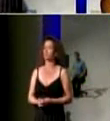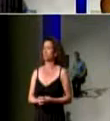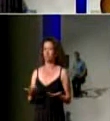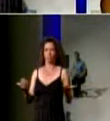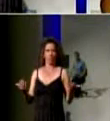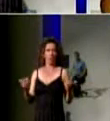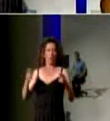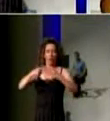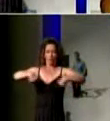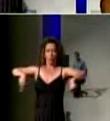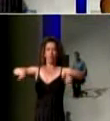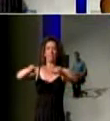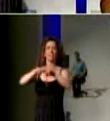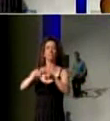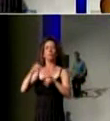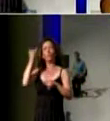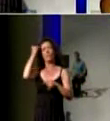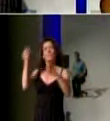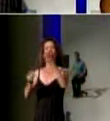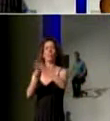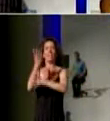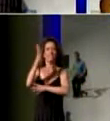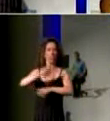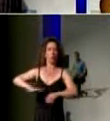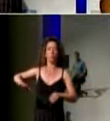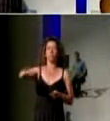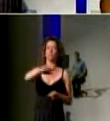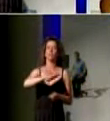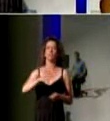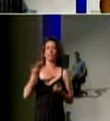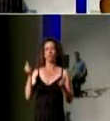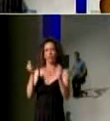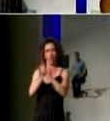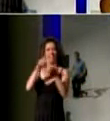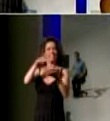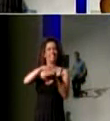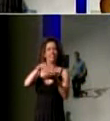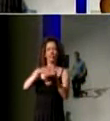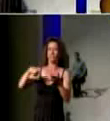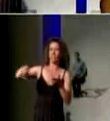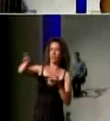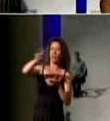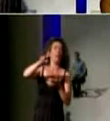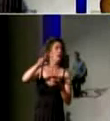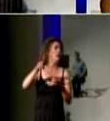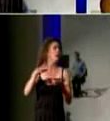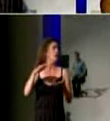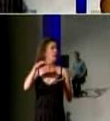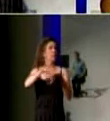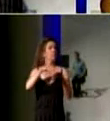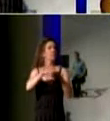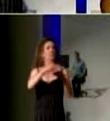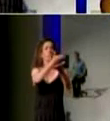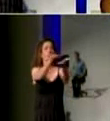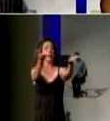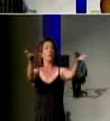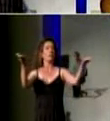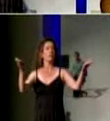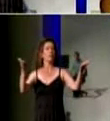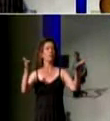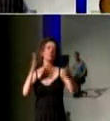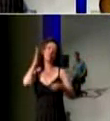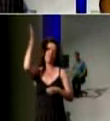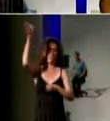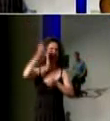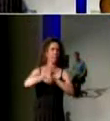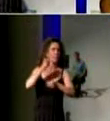du quartier de l'innovation, en compagnie d'étudiants. Les étudiants qui sont ici, bien, vous êtes les travailleurs